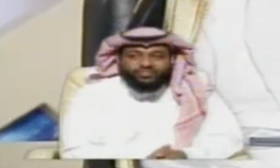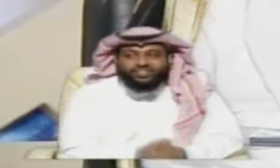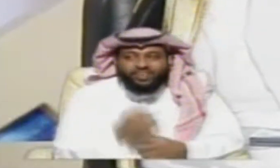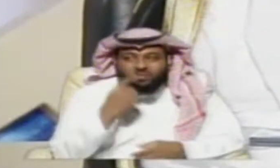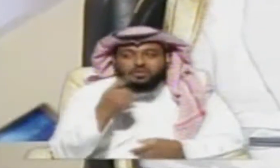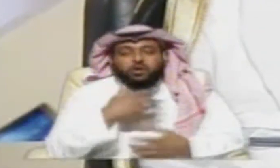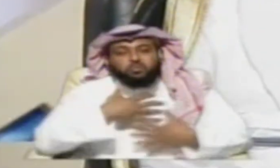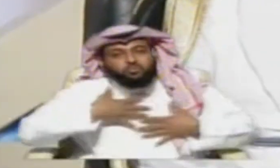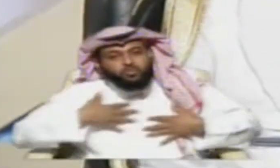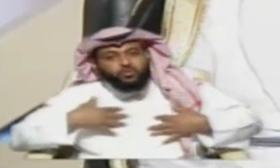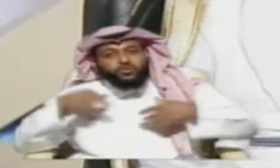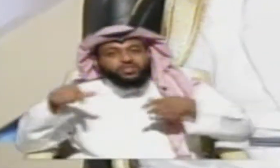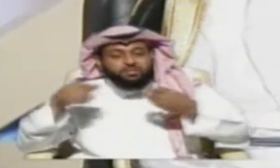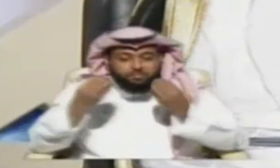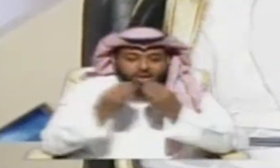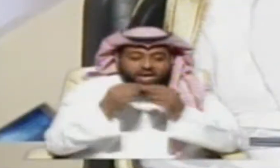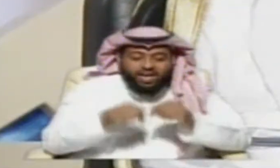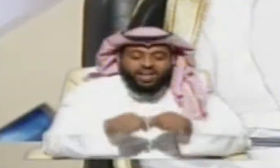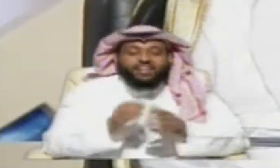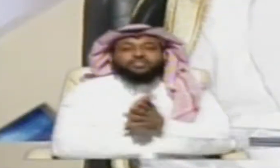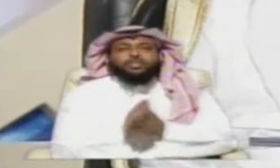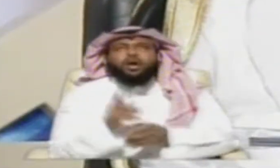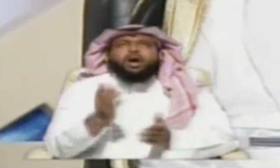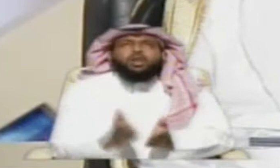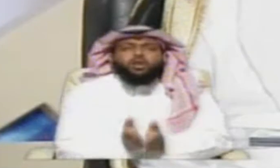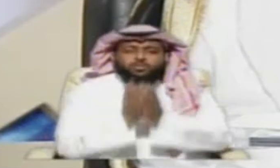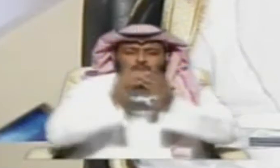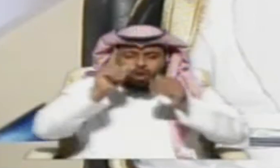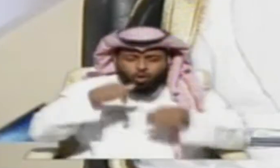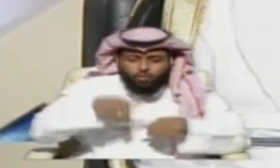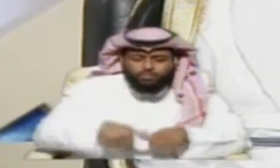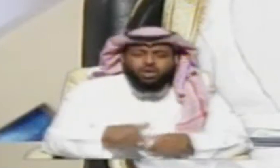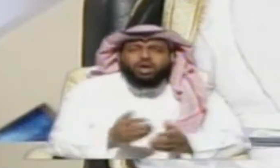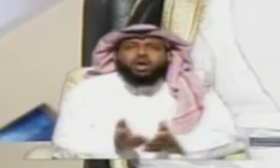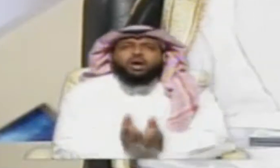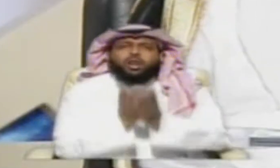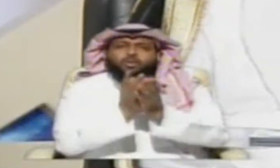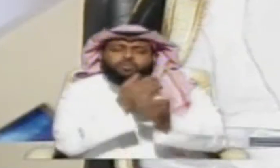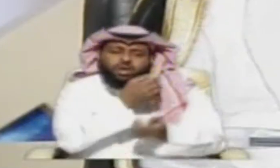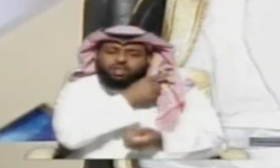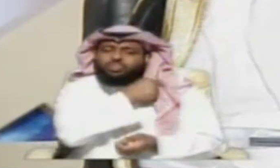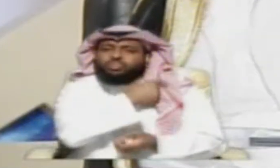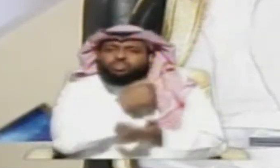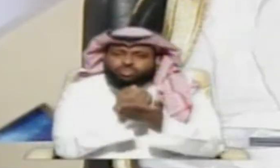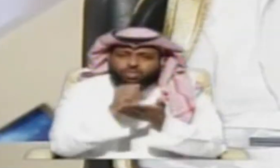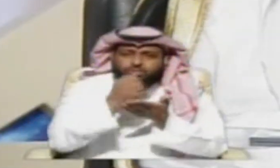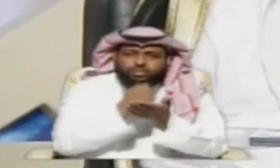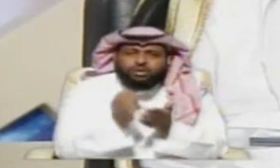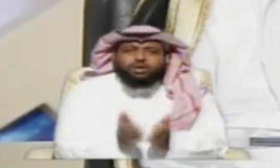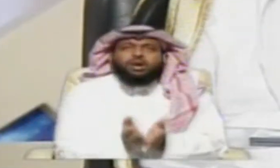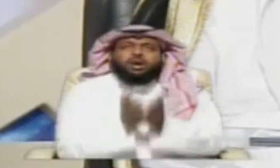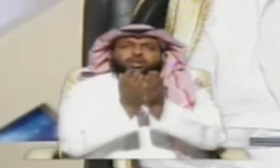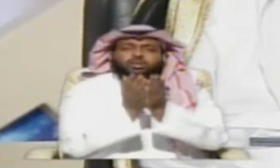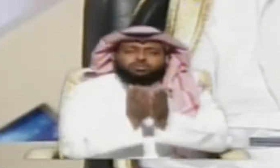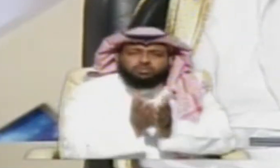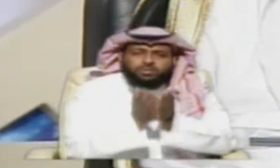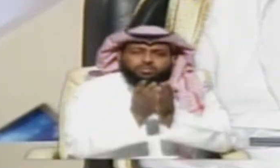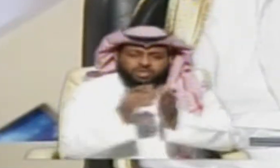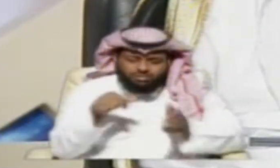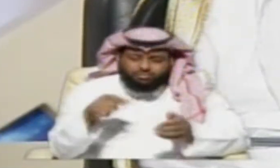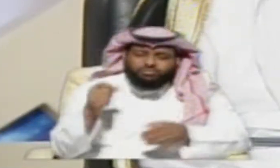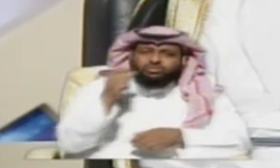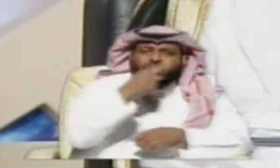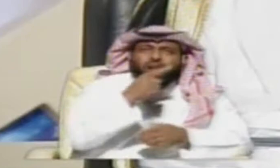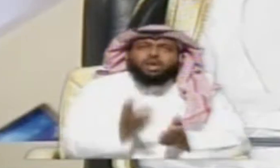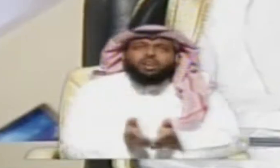يسعد أيامكم ويجعل هذه الأيام أيام مغفرة وقبول ورضوان، وأن يتمم علينا هذا الشهر